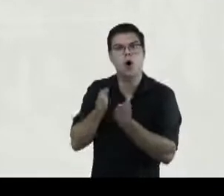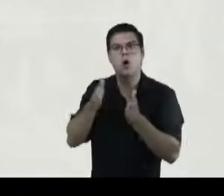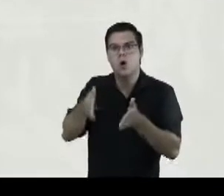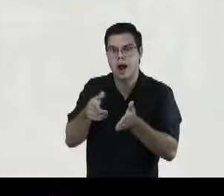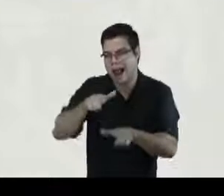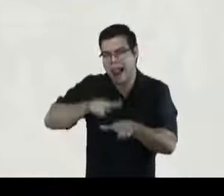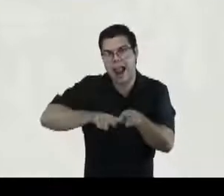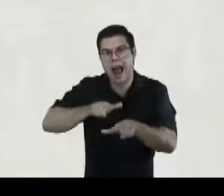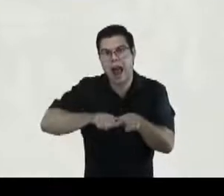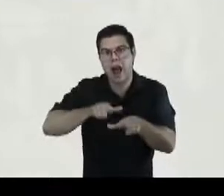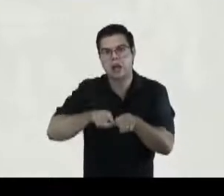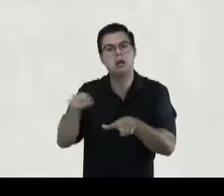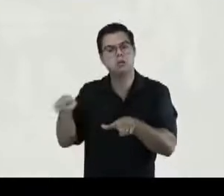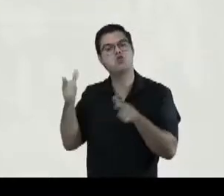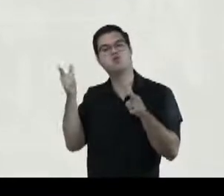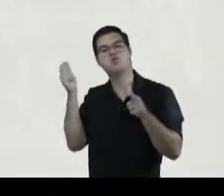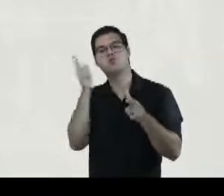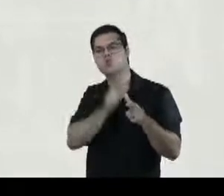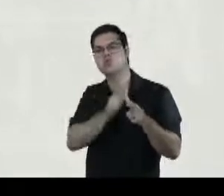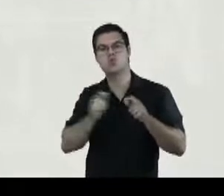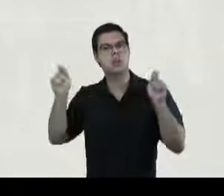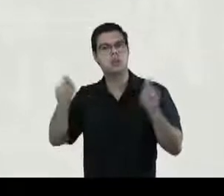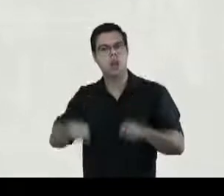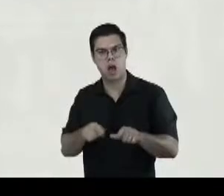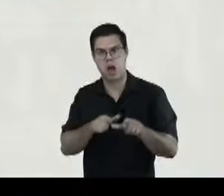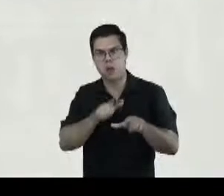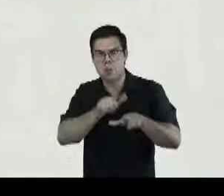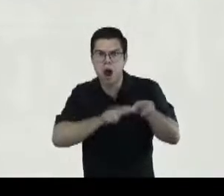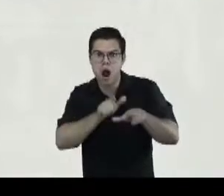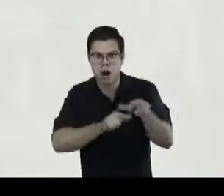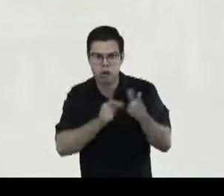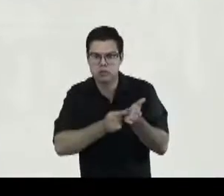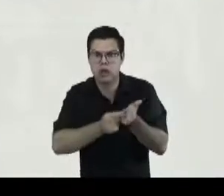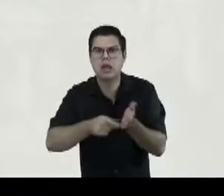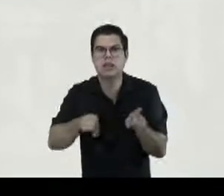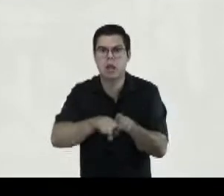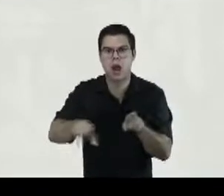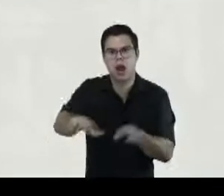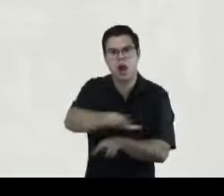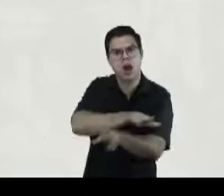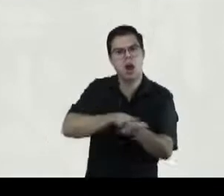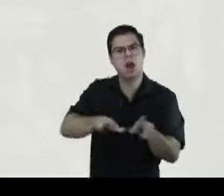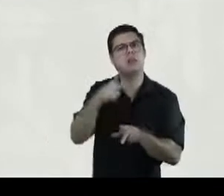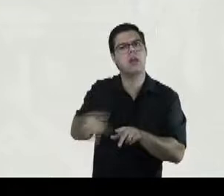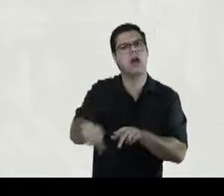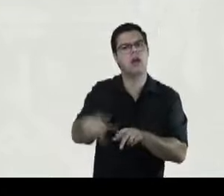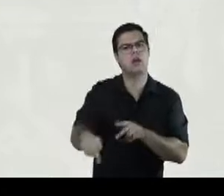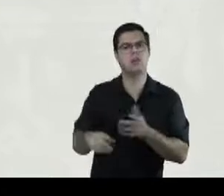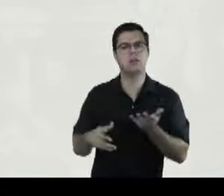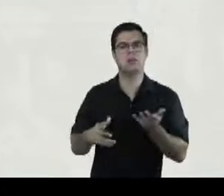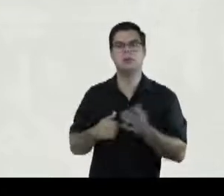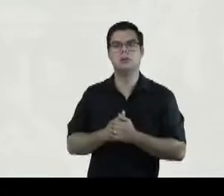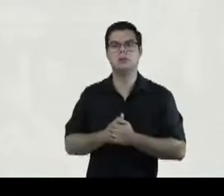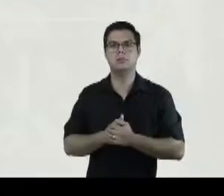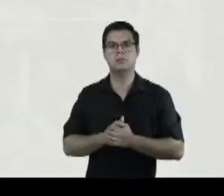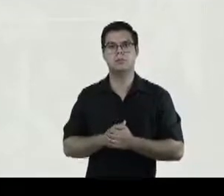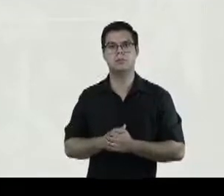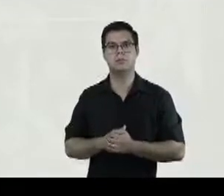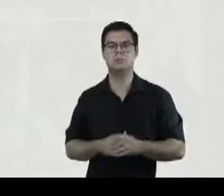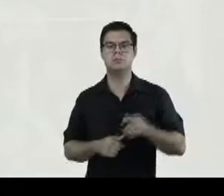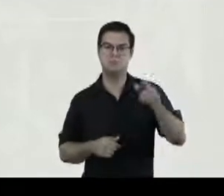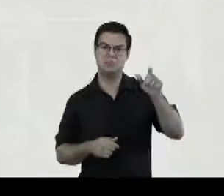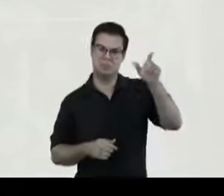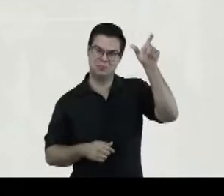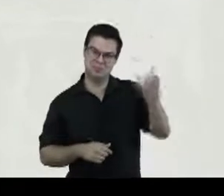et de différencier les caractères entre eux. Donc je ne sais pas si elles se connaissent avec Nicolaus, mais ils ont des points en commun. Donc William